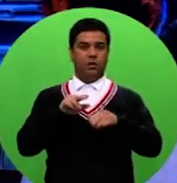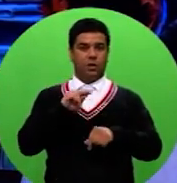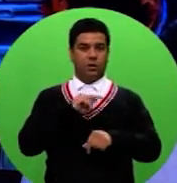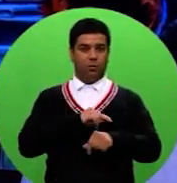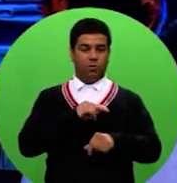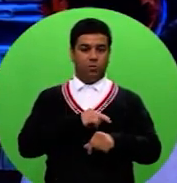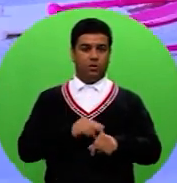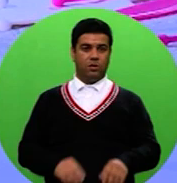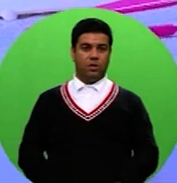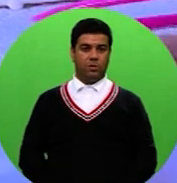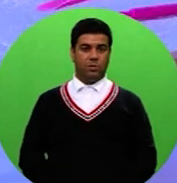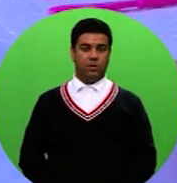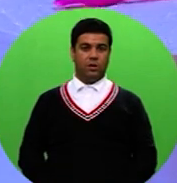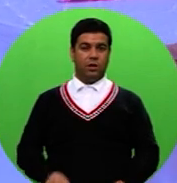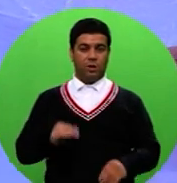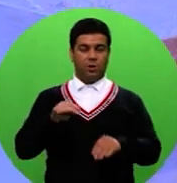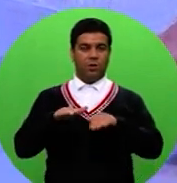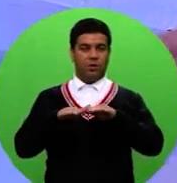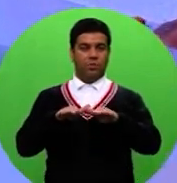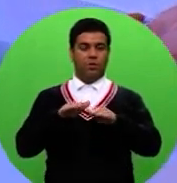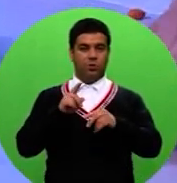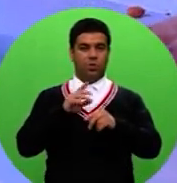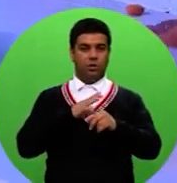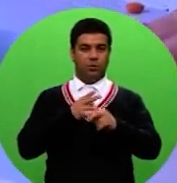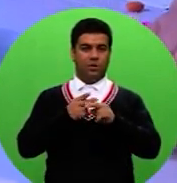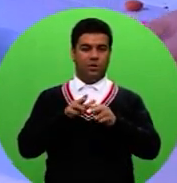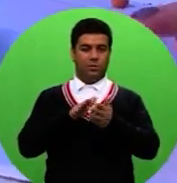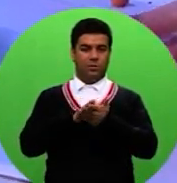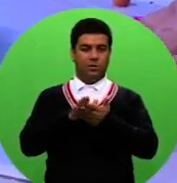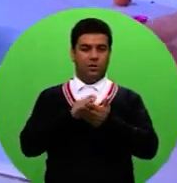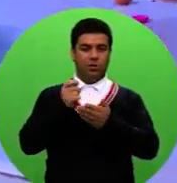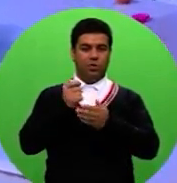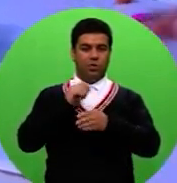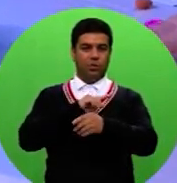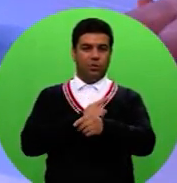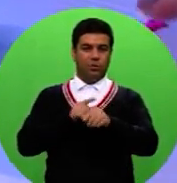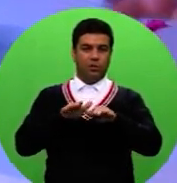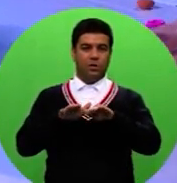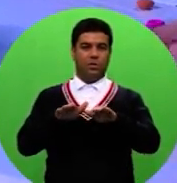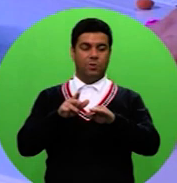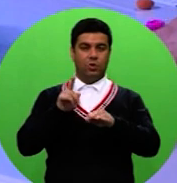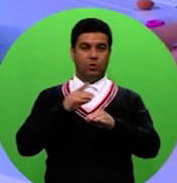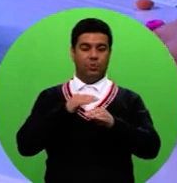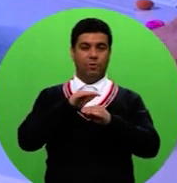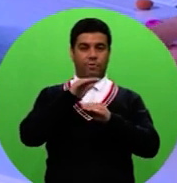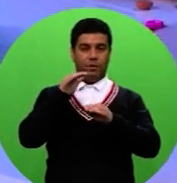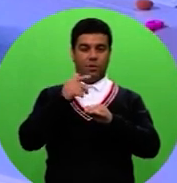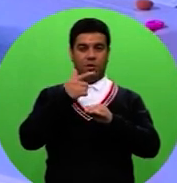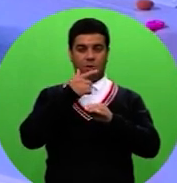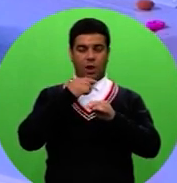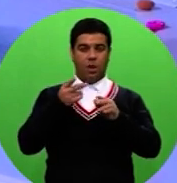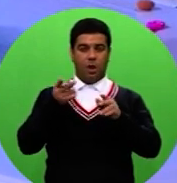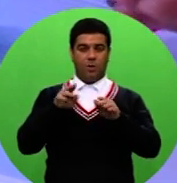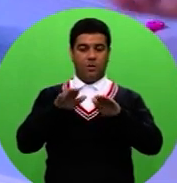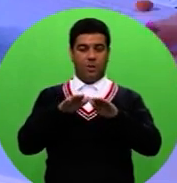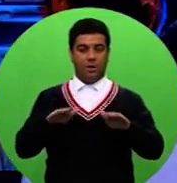работаю. Прижимаю с двух сторон и прокатываю, прижимая немножко, чтобы у меня верхняя